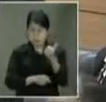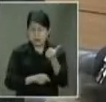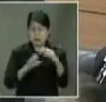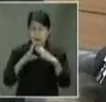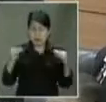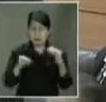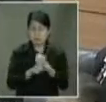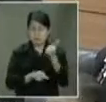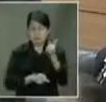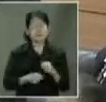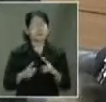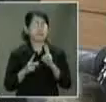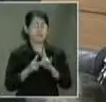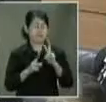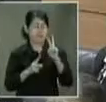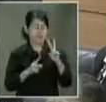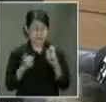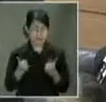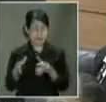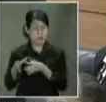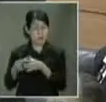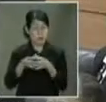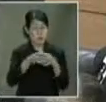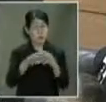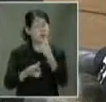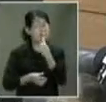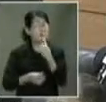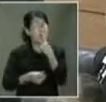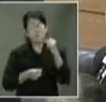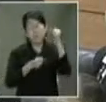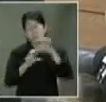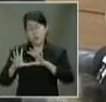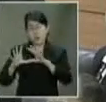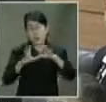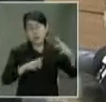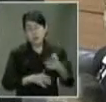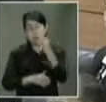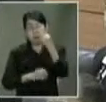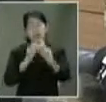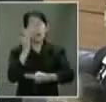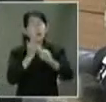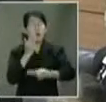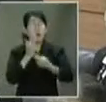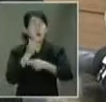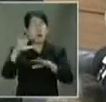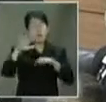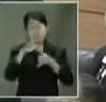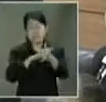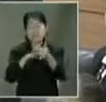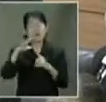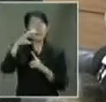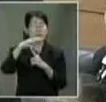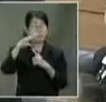ประเด็นที่สองการปล่อยให้เสื้อแดงบุกพัทยาบุกมหาดไทยเป็นฝีมือทห